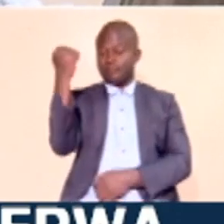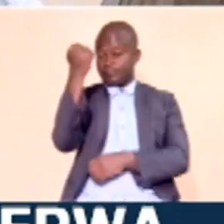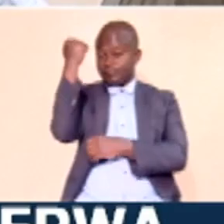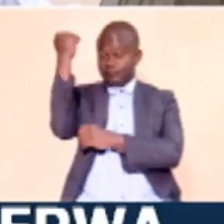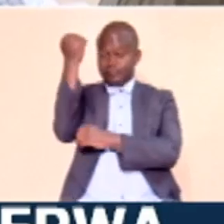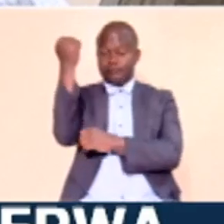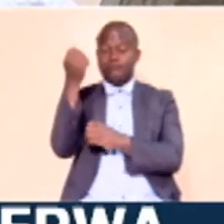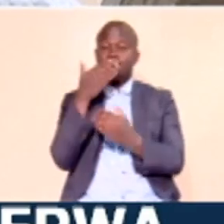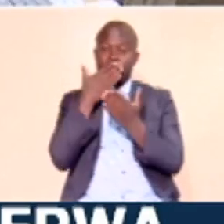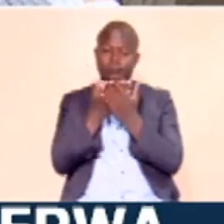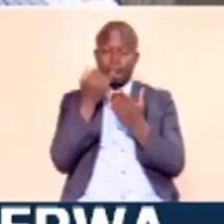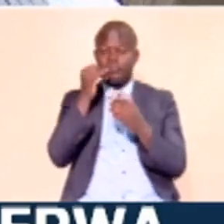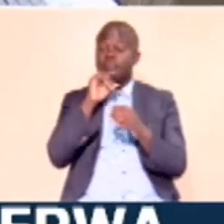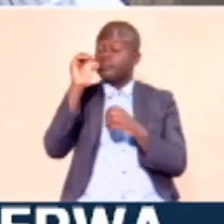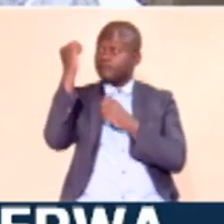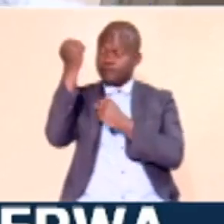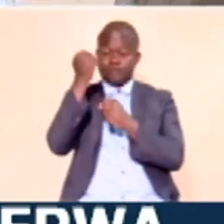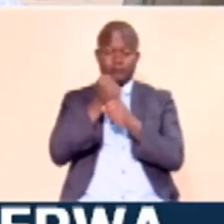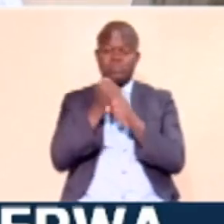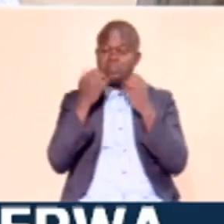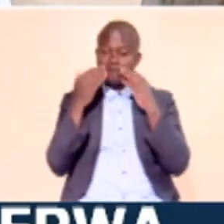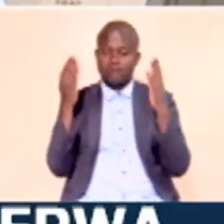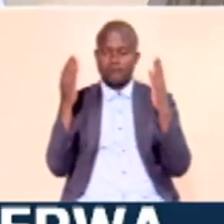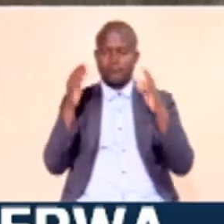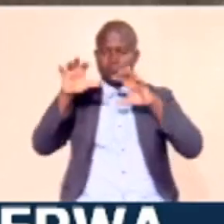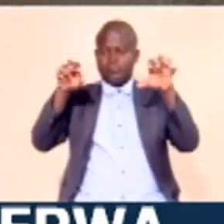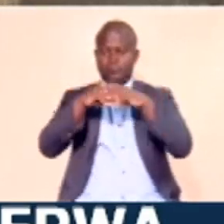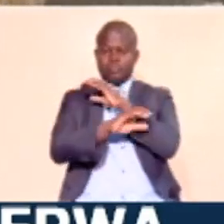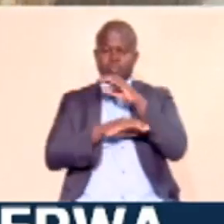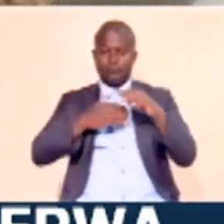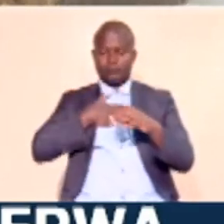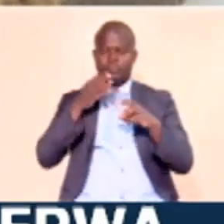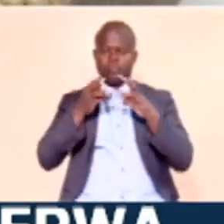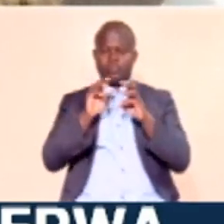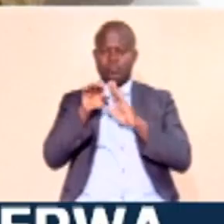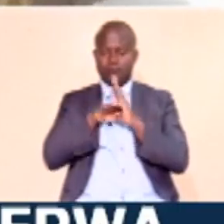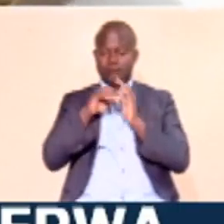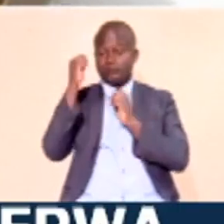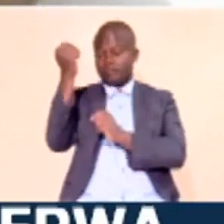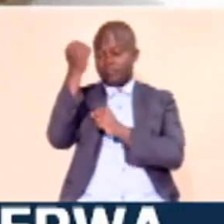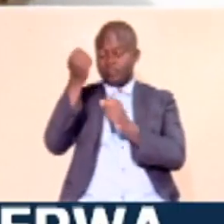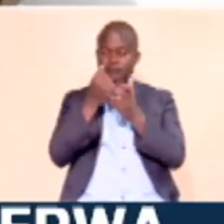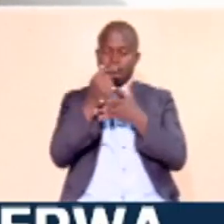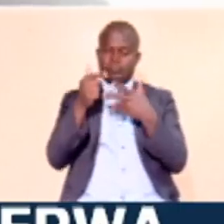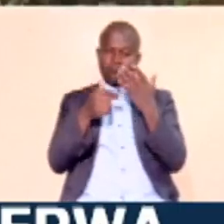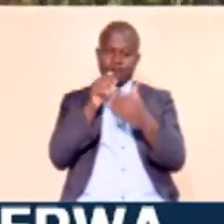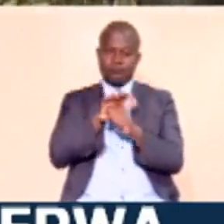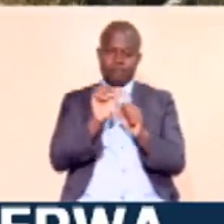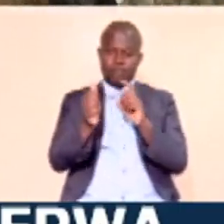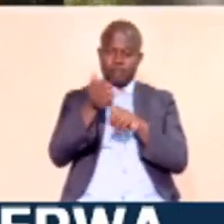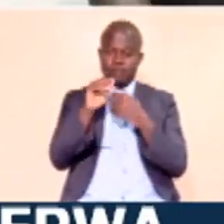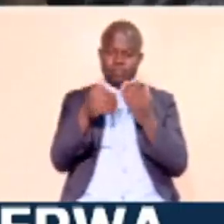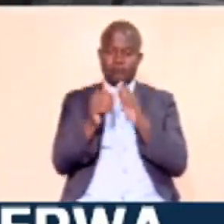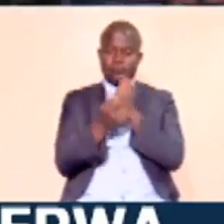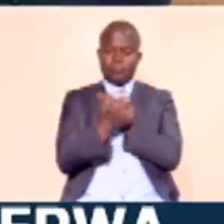cyose yutagihize ntunagikora. Hirya none mu gihugu abaturage barishimira uburyo gahunda y'imihigo y'uturere yatumye hari byinshi bageraho